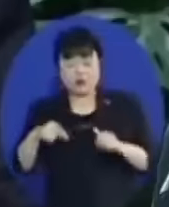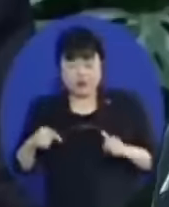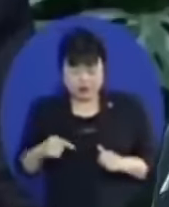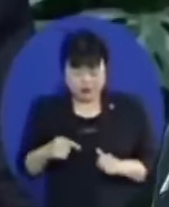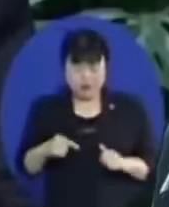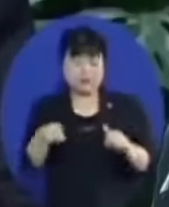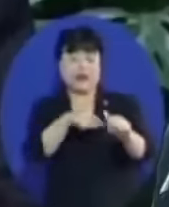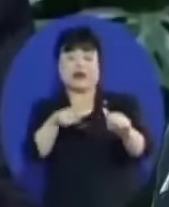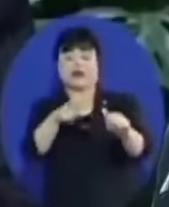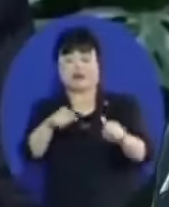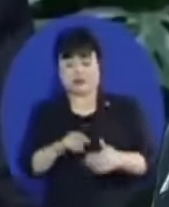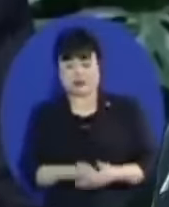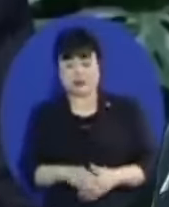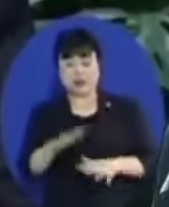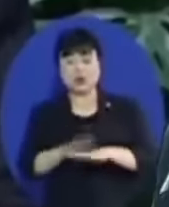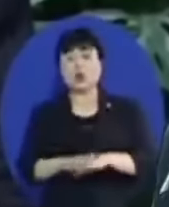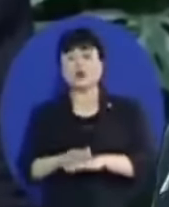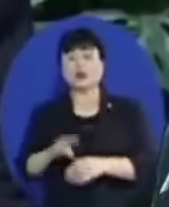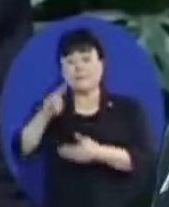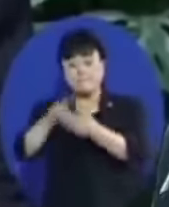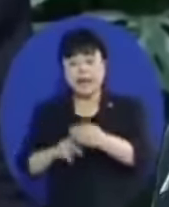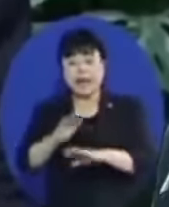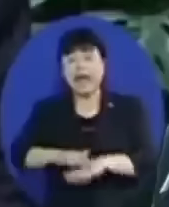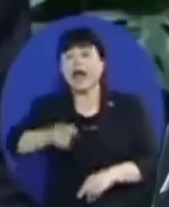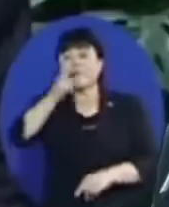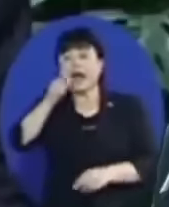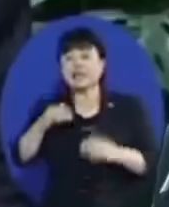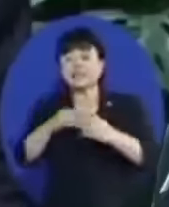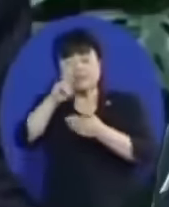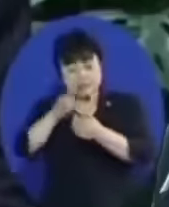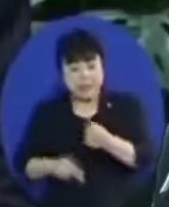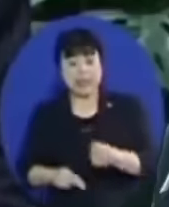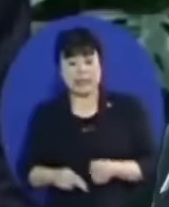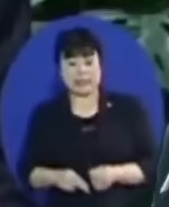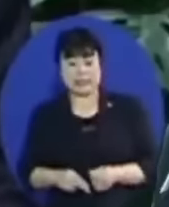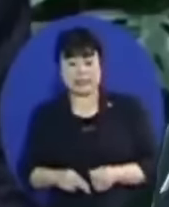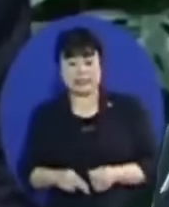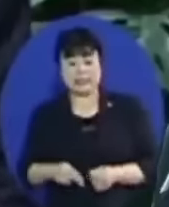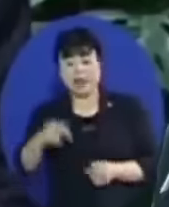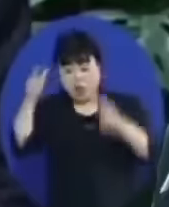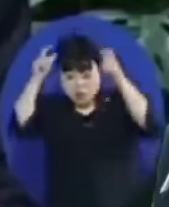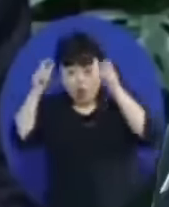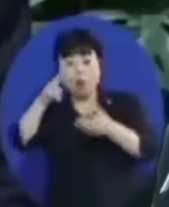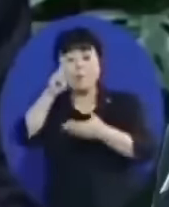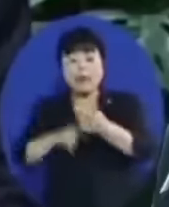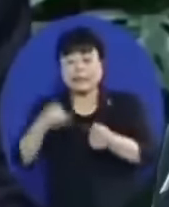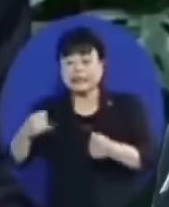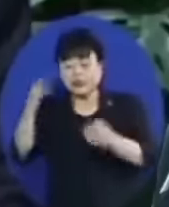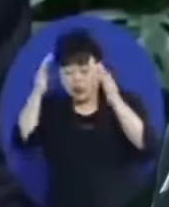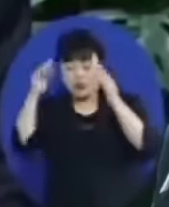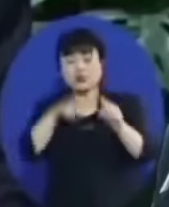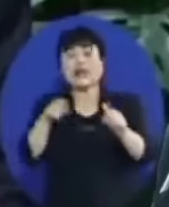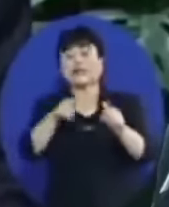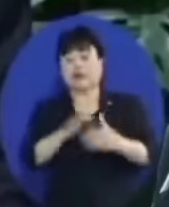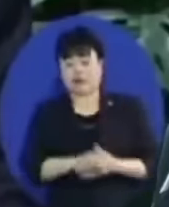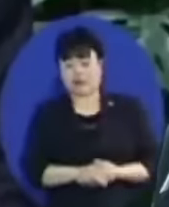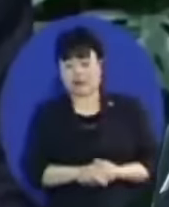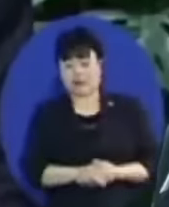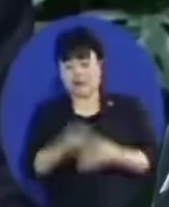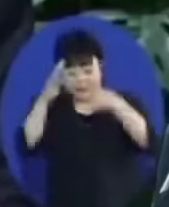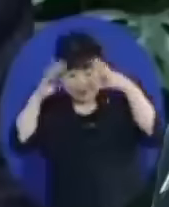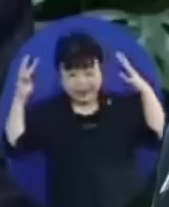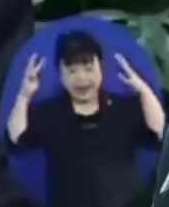정성을 다 기울였습니다. 논을 팔고 밭을 팔고 집을 팔고 소를 팔아서 자식을 공부시켰습니다. 그래서